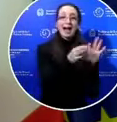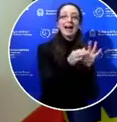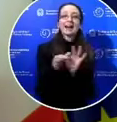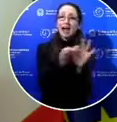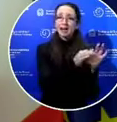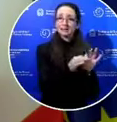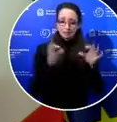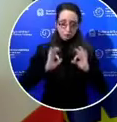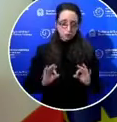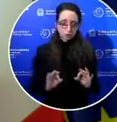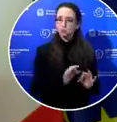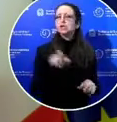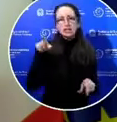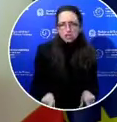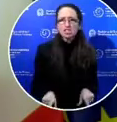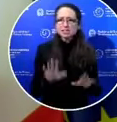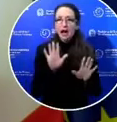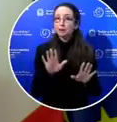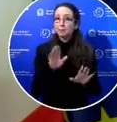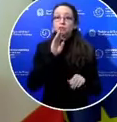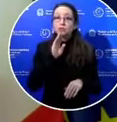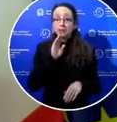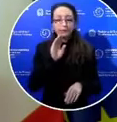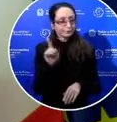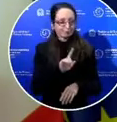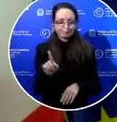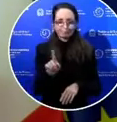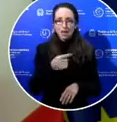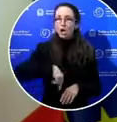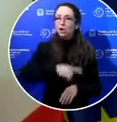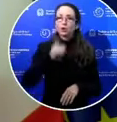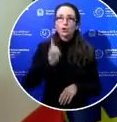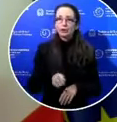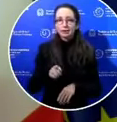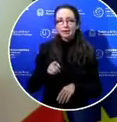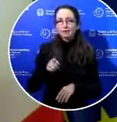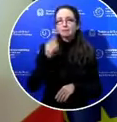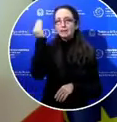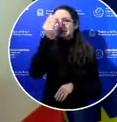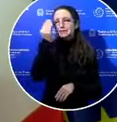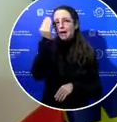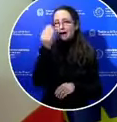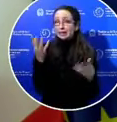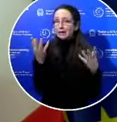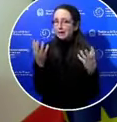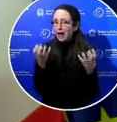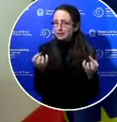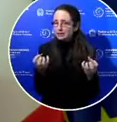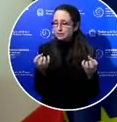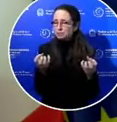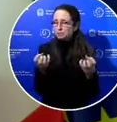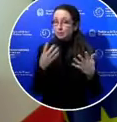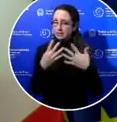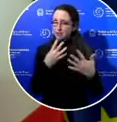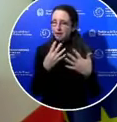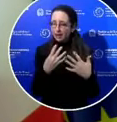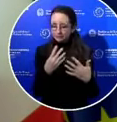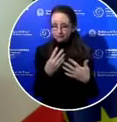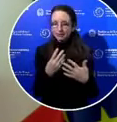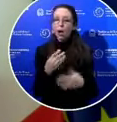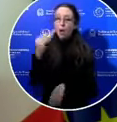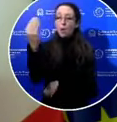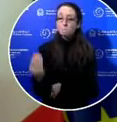istituzioni, che è comunque fondamentale. Penso che dobbiamo porci con realismo e trasparenza di fronte al modello sociale che